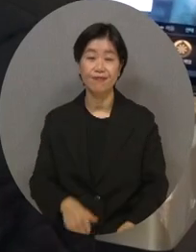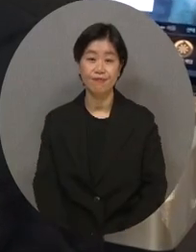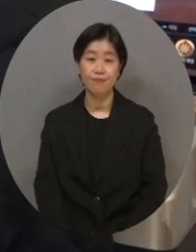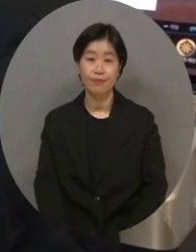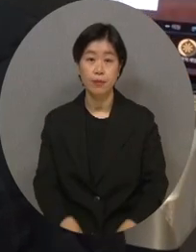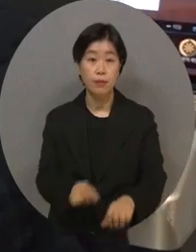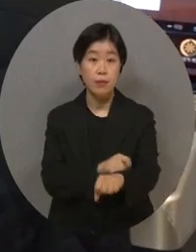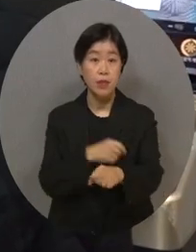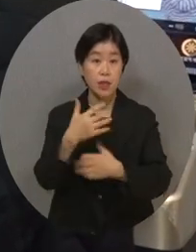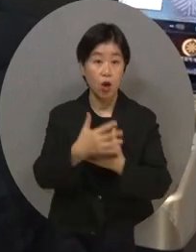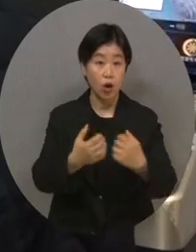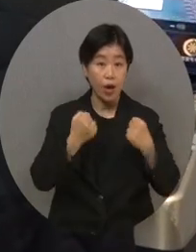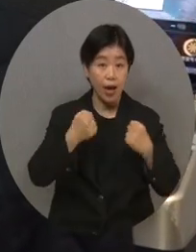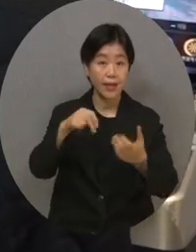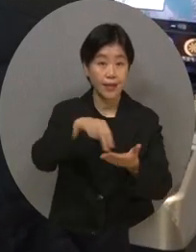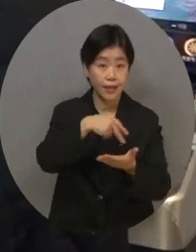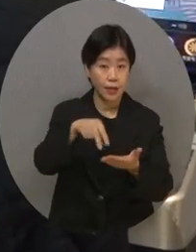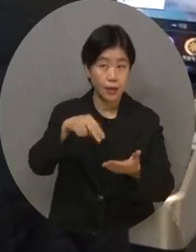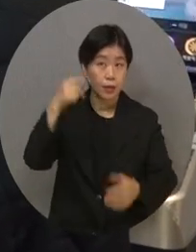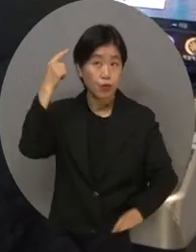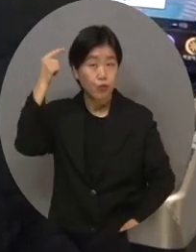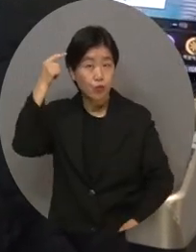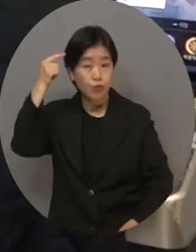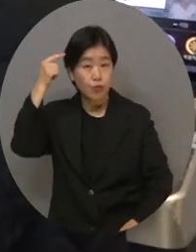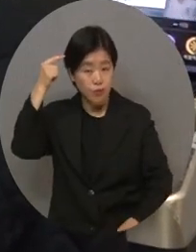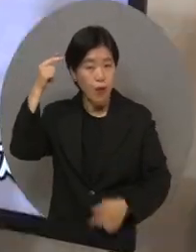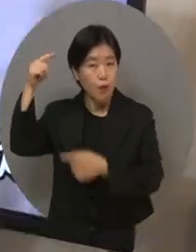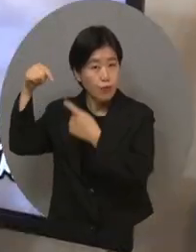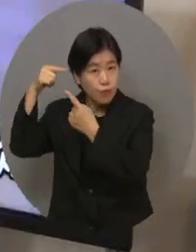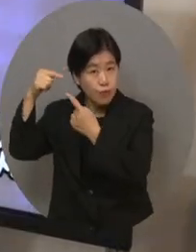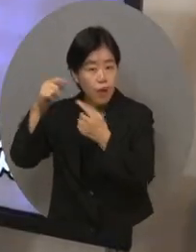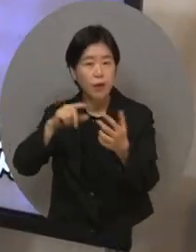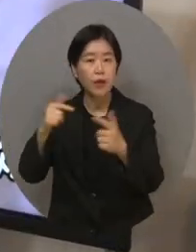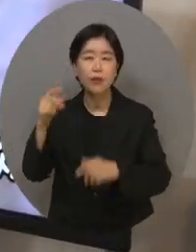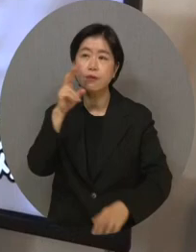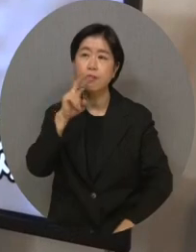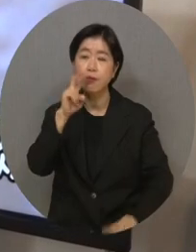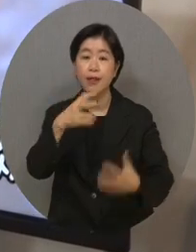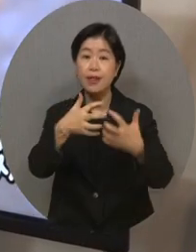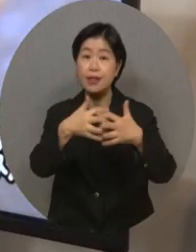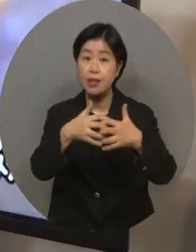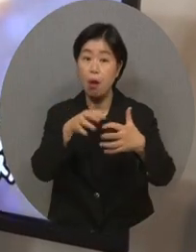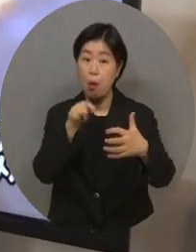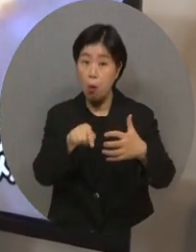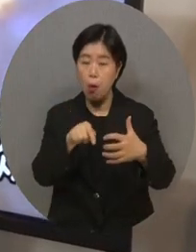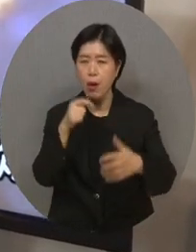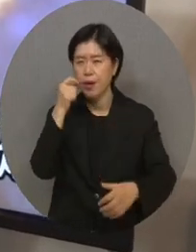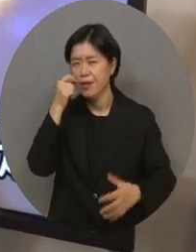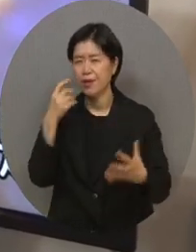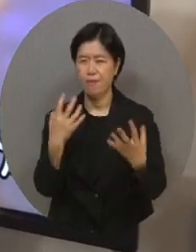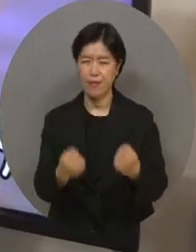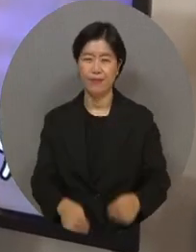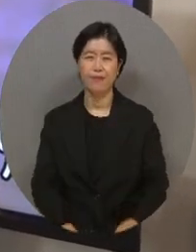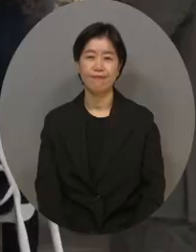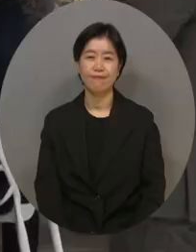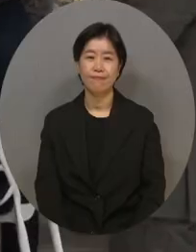특히 건강 댄스, 두뇌 건강 체조와 같은 기능을 탑재한 노래방 기계가 큰 인기를